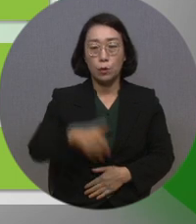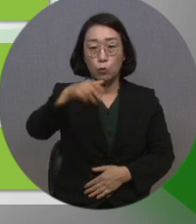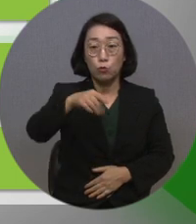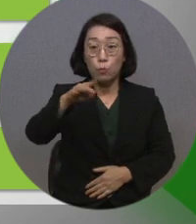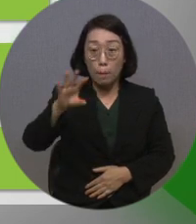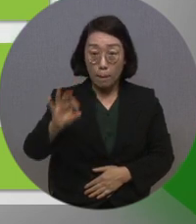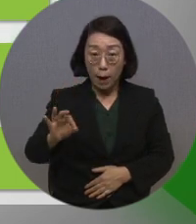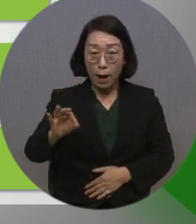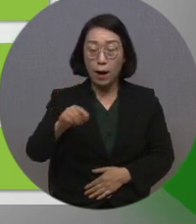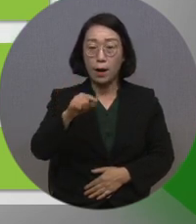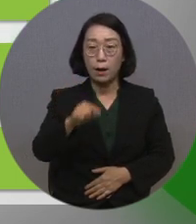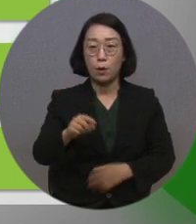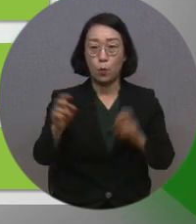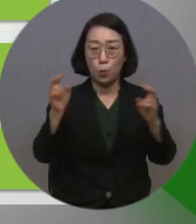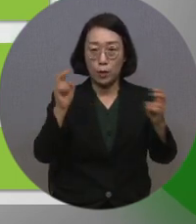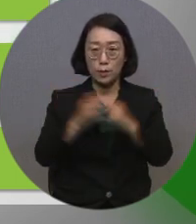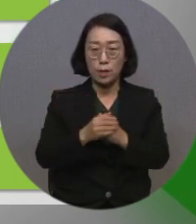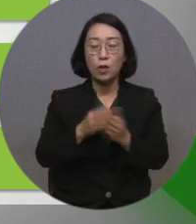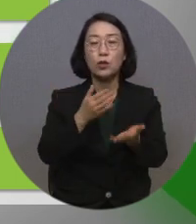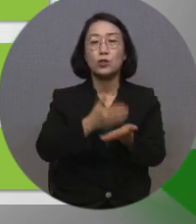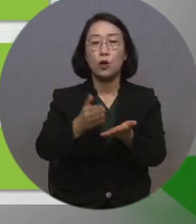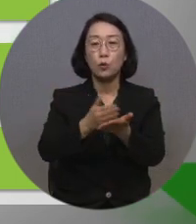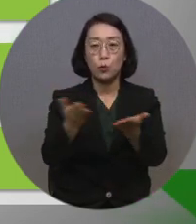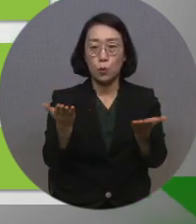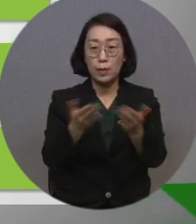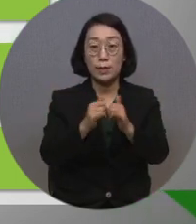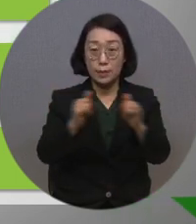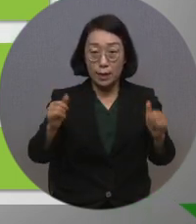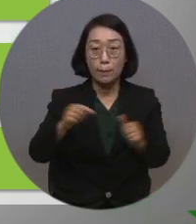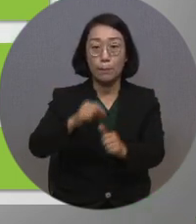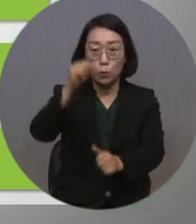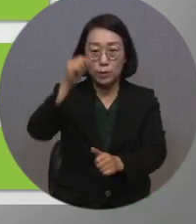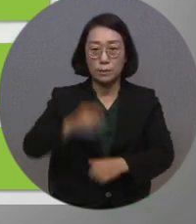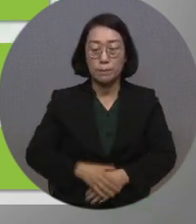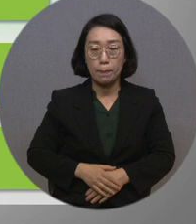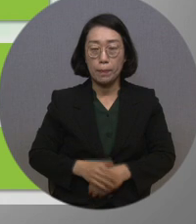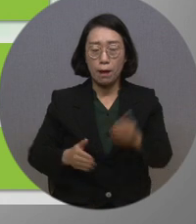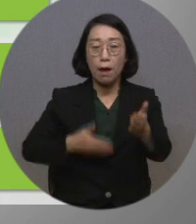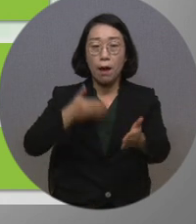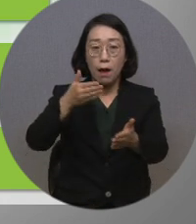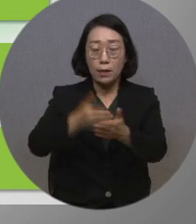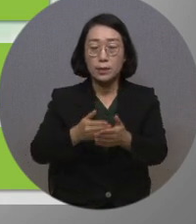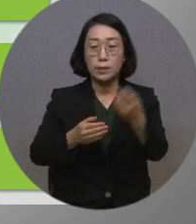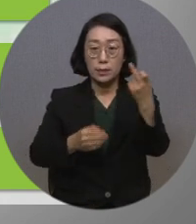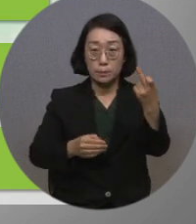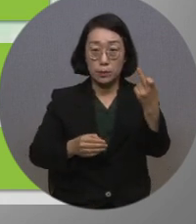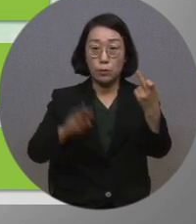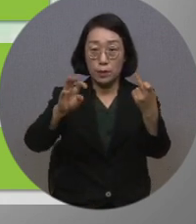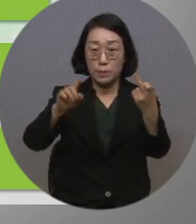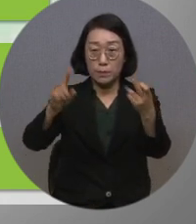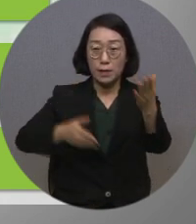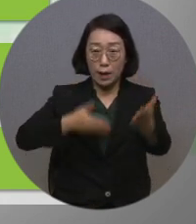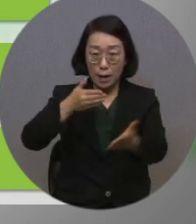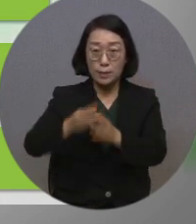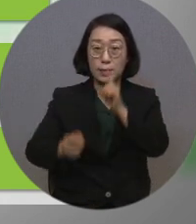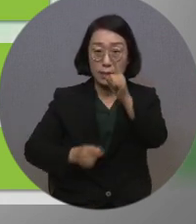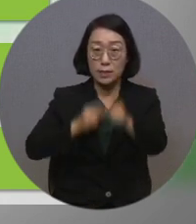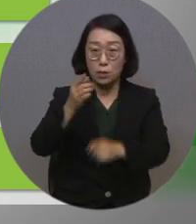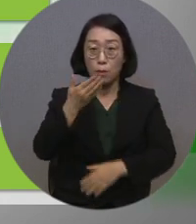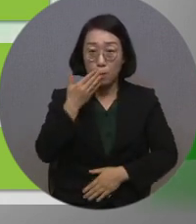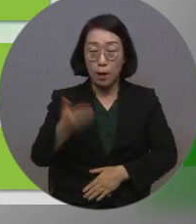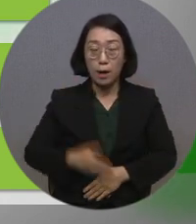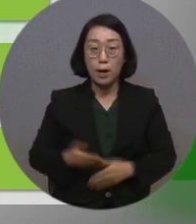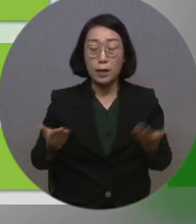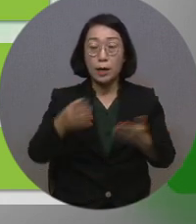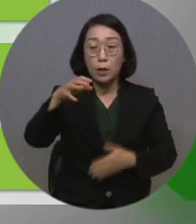쿠팡 주식회사에서 환경미화원을 모집합니다. 접수 마감일은 12월 31일까지며